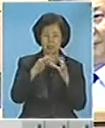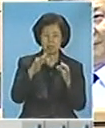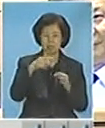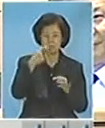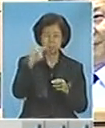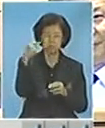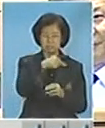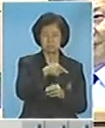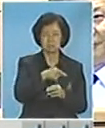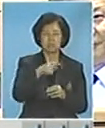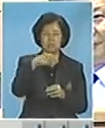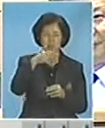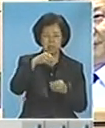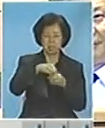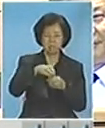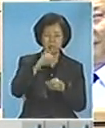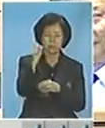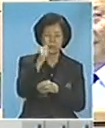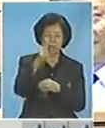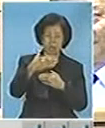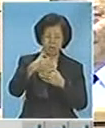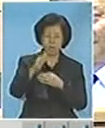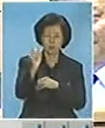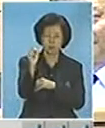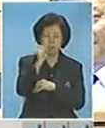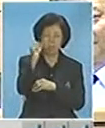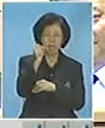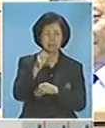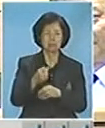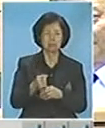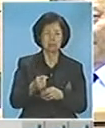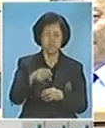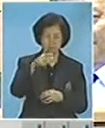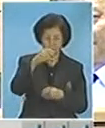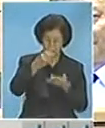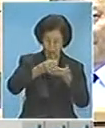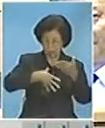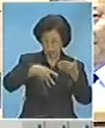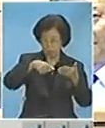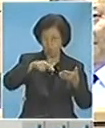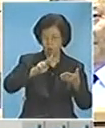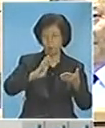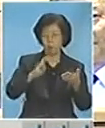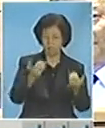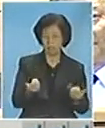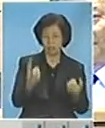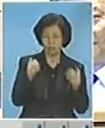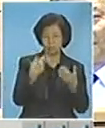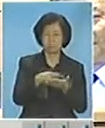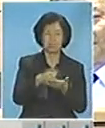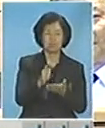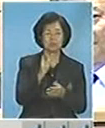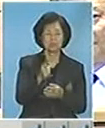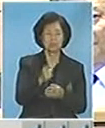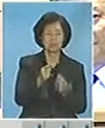ภาท่านประธานครับเพราะฉะนั้นร่างพระราชบัญญัติฉบับนี้นั้นจะเป็นประโยชน์อย่างยิ่งถ้าได้อบ